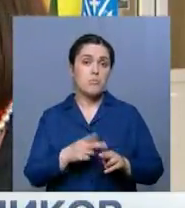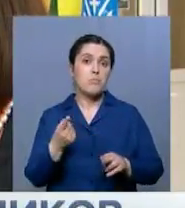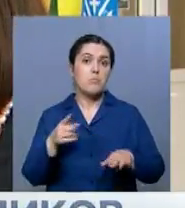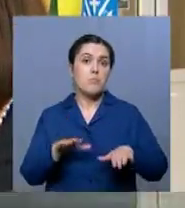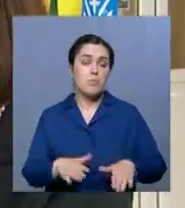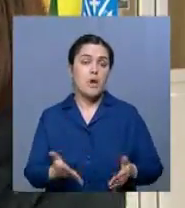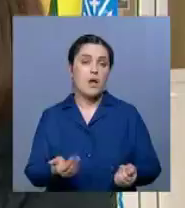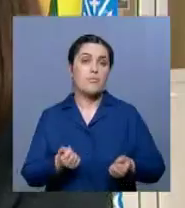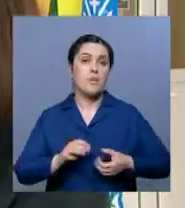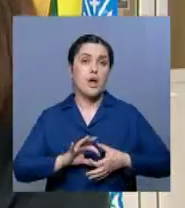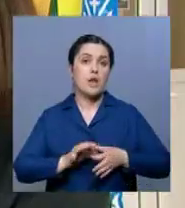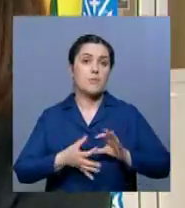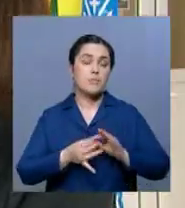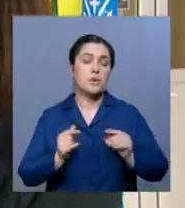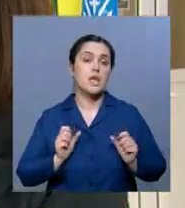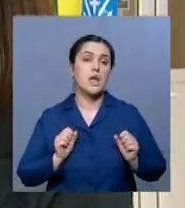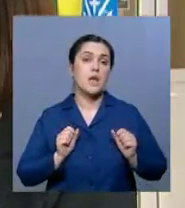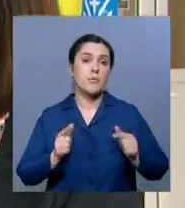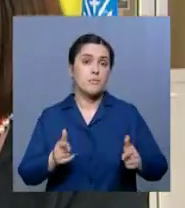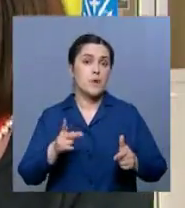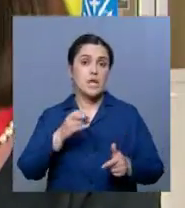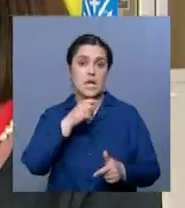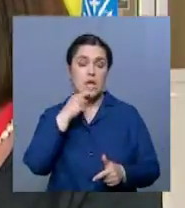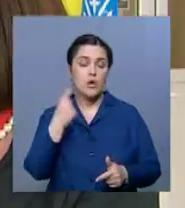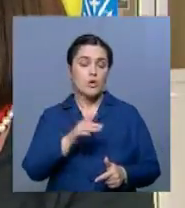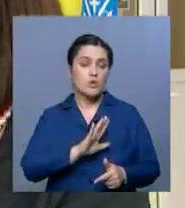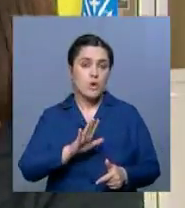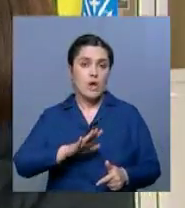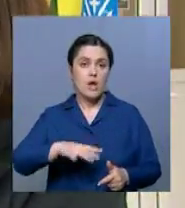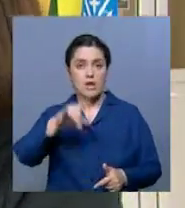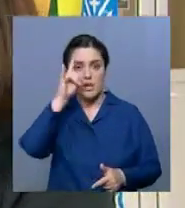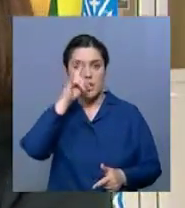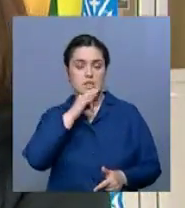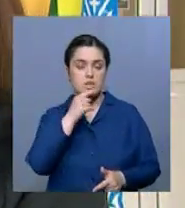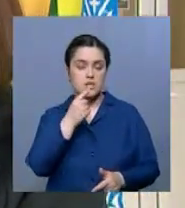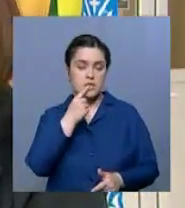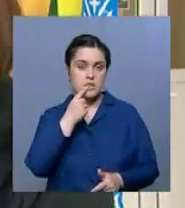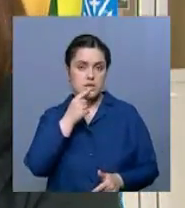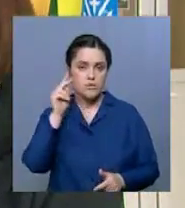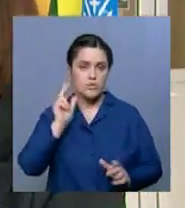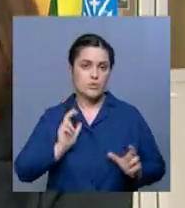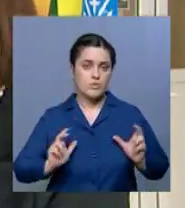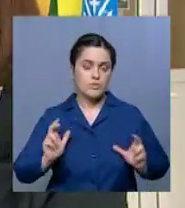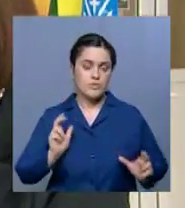получали по олимпиаде и поступали не в русское отделение, а поступали вот именно в казахское отделение.